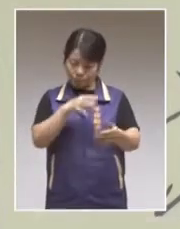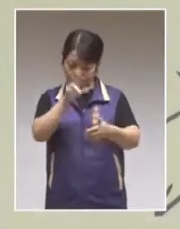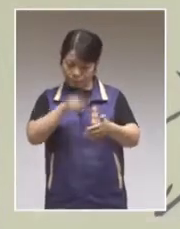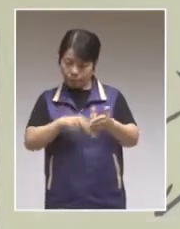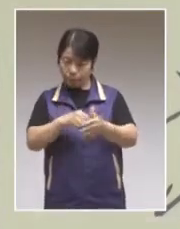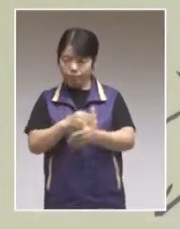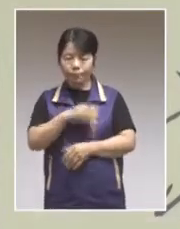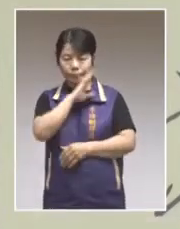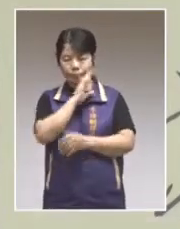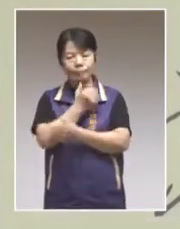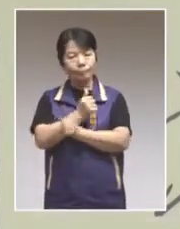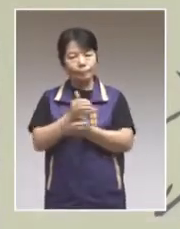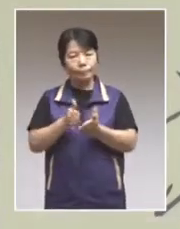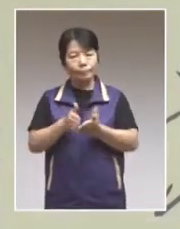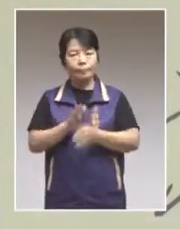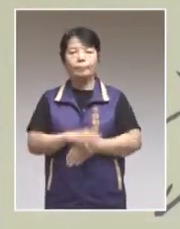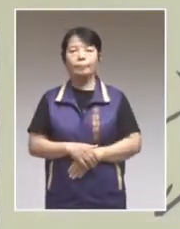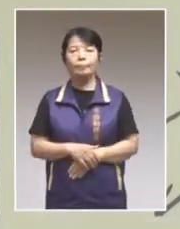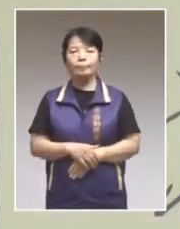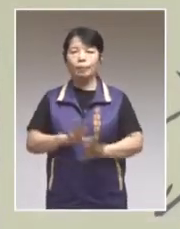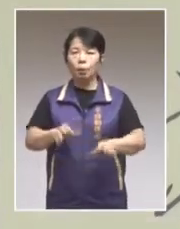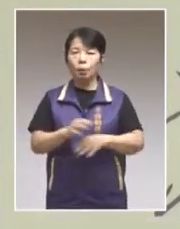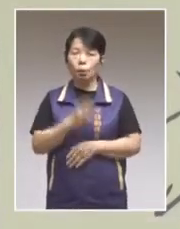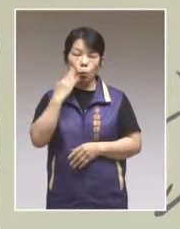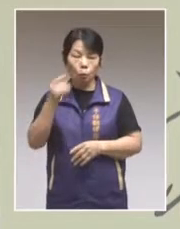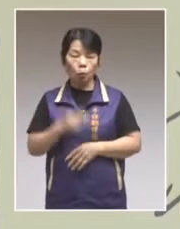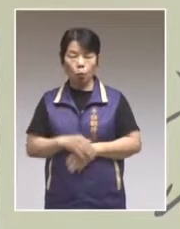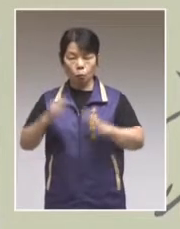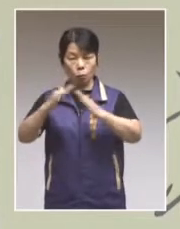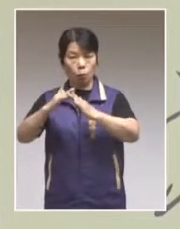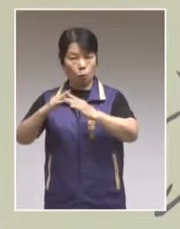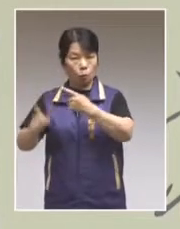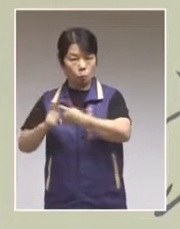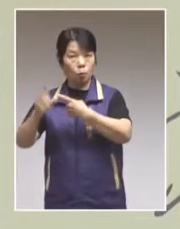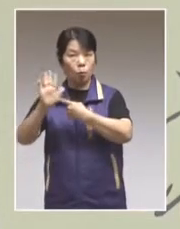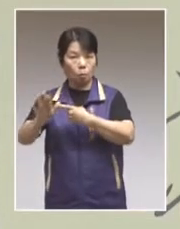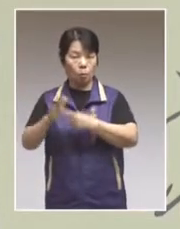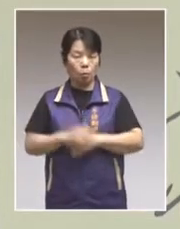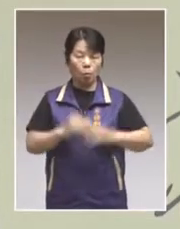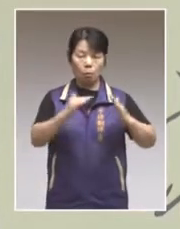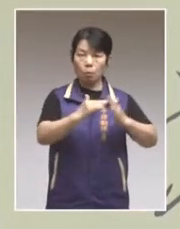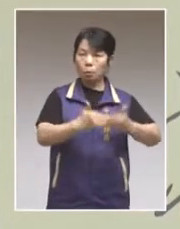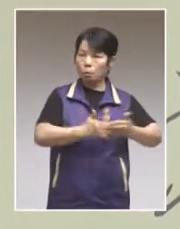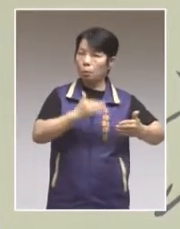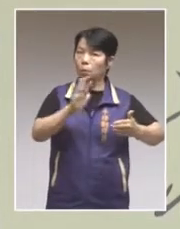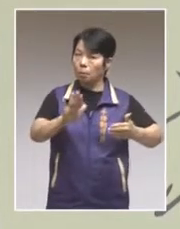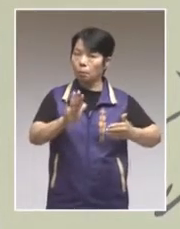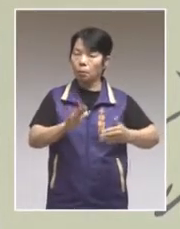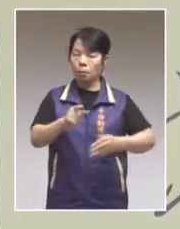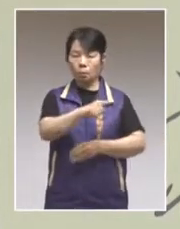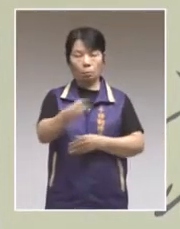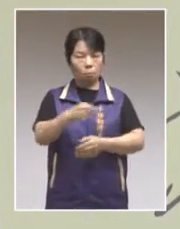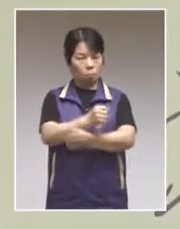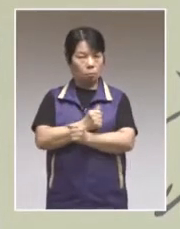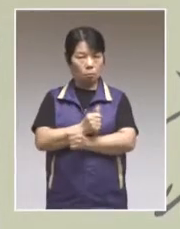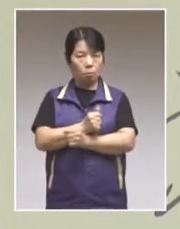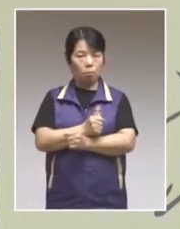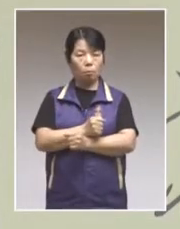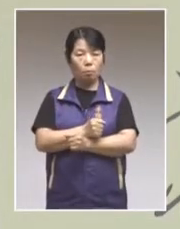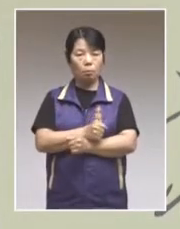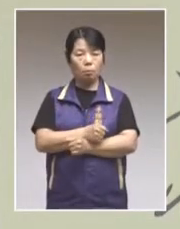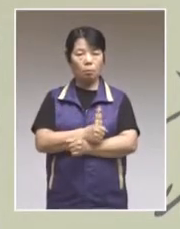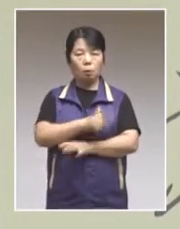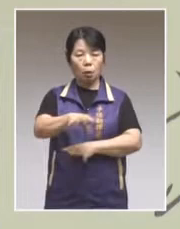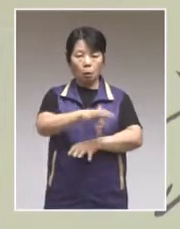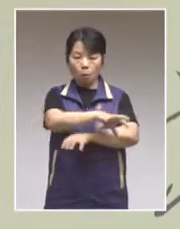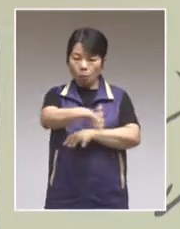那再次提醒，毕竟有确诊者在家里，或是说有居家隔离的生活，我们还是要注意家里面的一些环